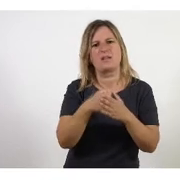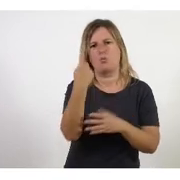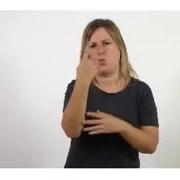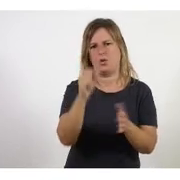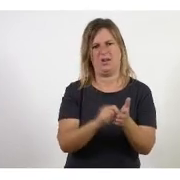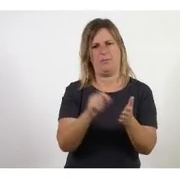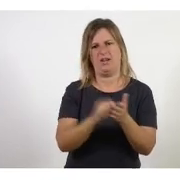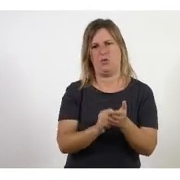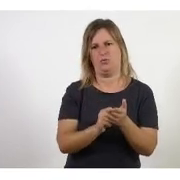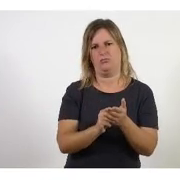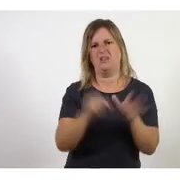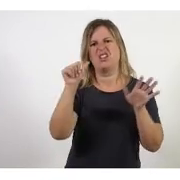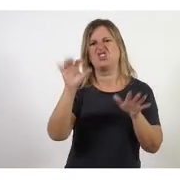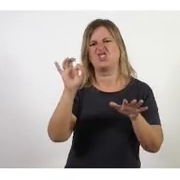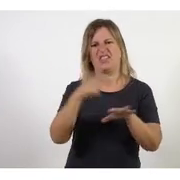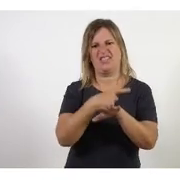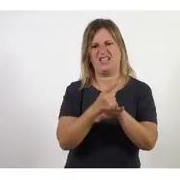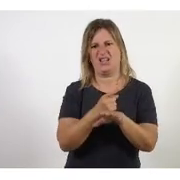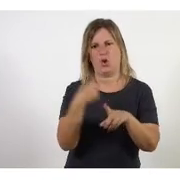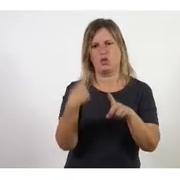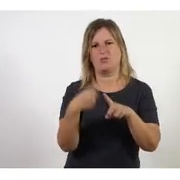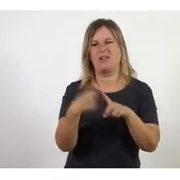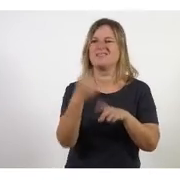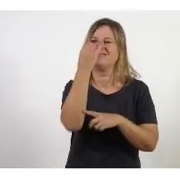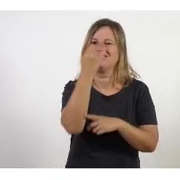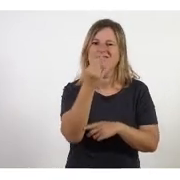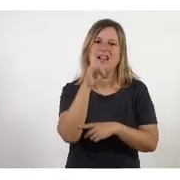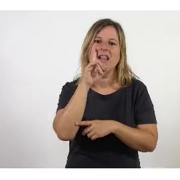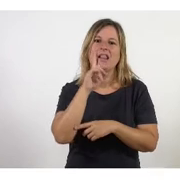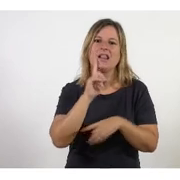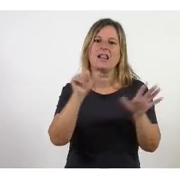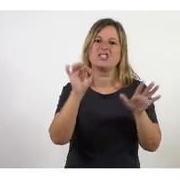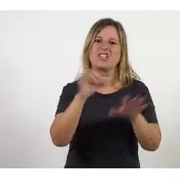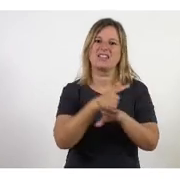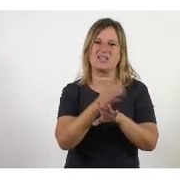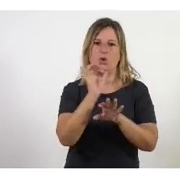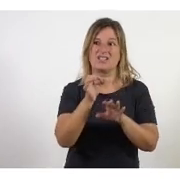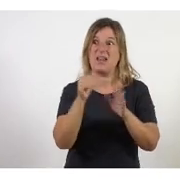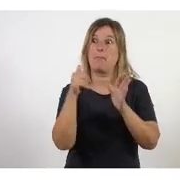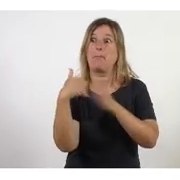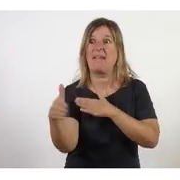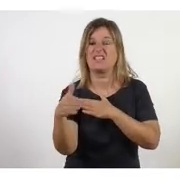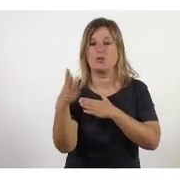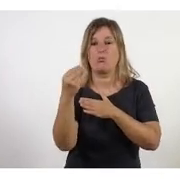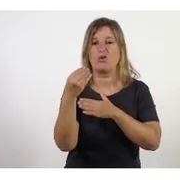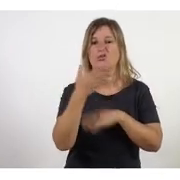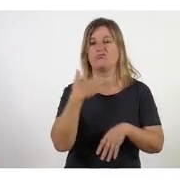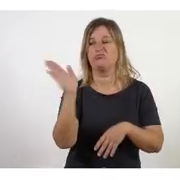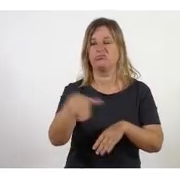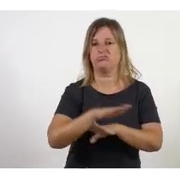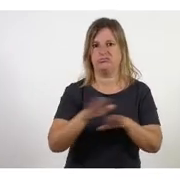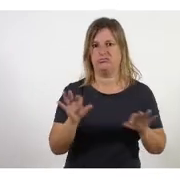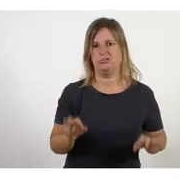Difícilment algú s'enganxarà al teu vídeo més enllà de les 60 segons. Si és boníssim, si és boníssima la història i no